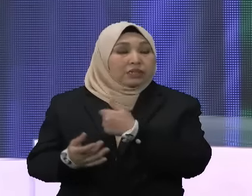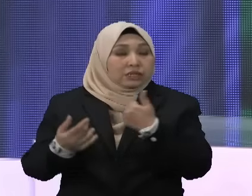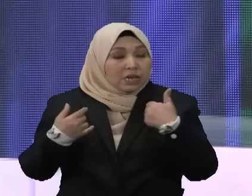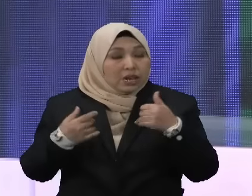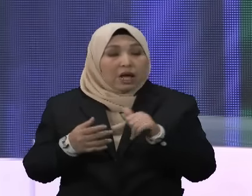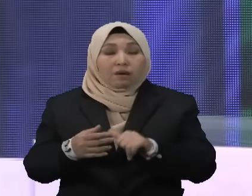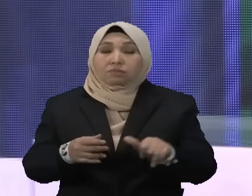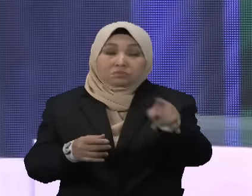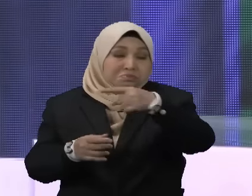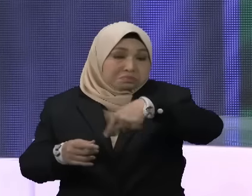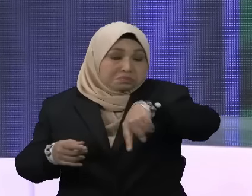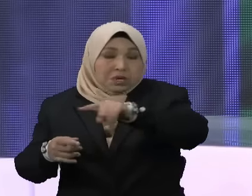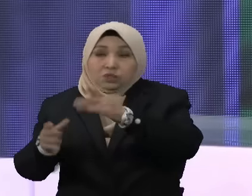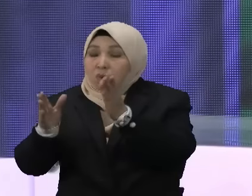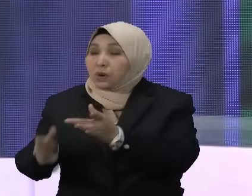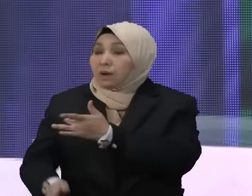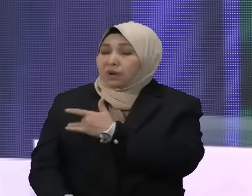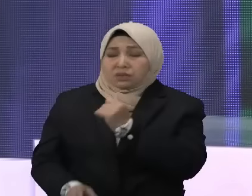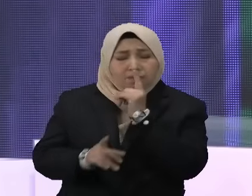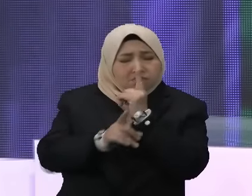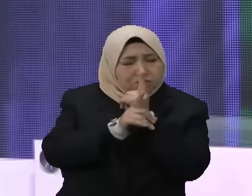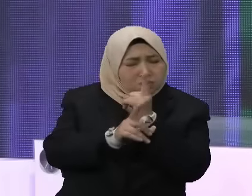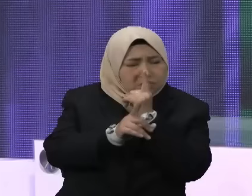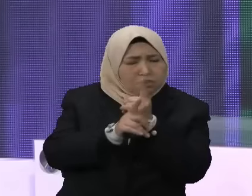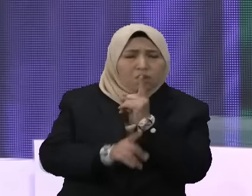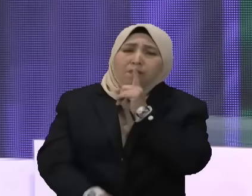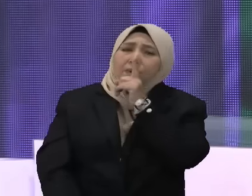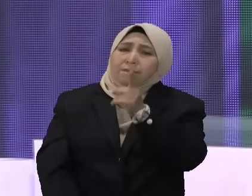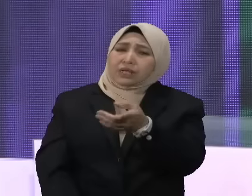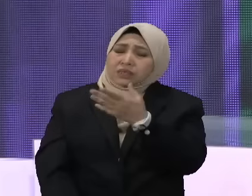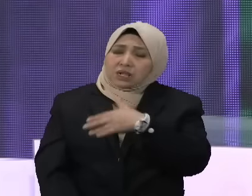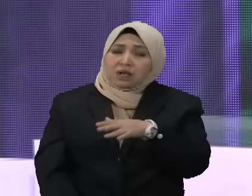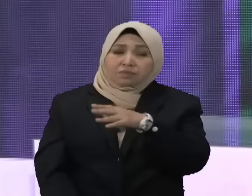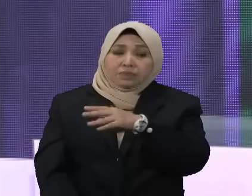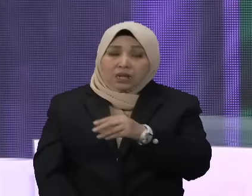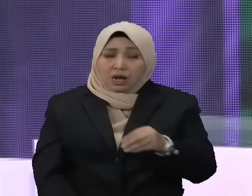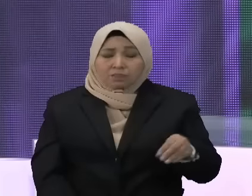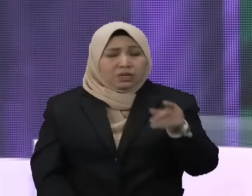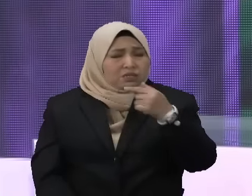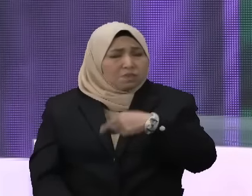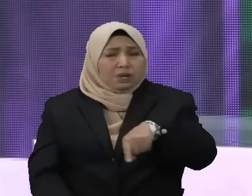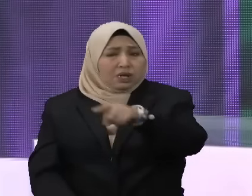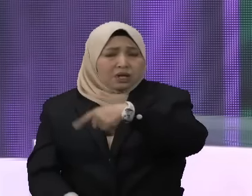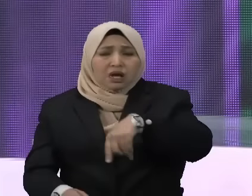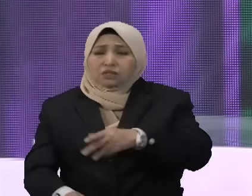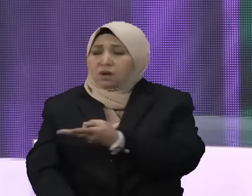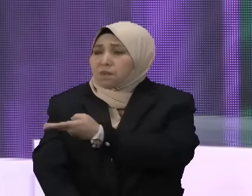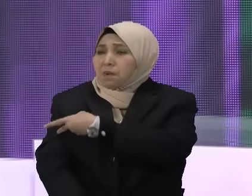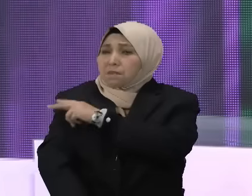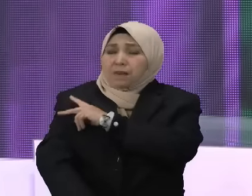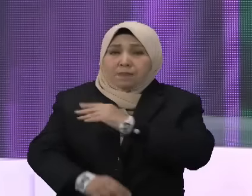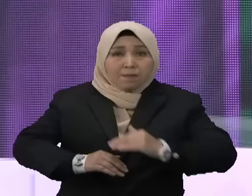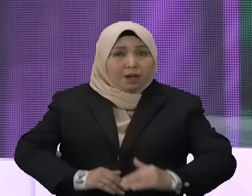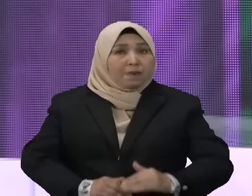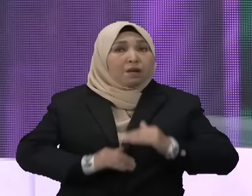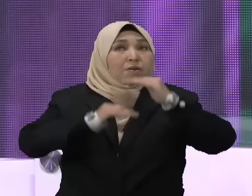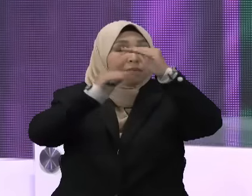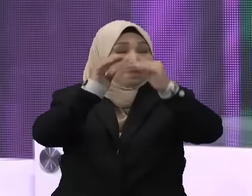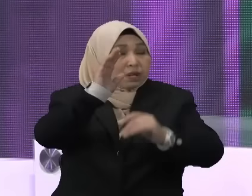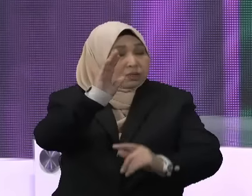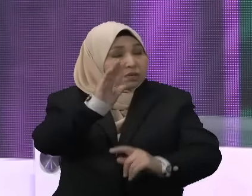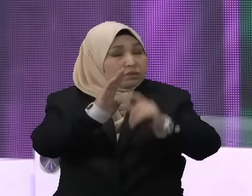mereka adalah orang beriman yang sebenar-benarnya. Lahum darajatun 'inda rabbihim, bagi mereka ada darjat di sisi Tuhan dan